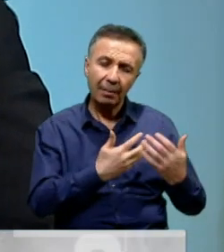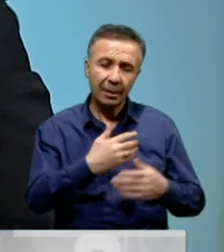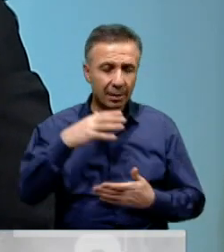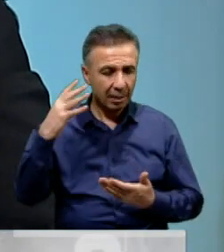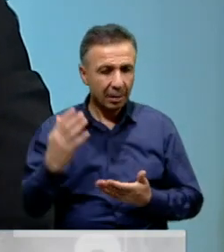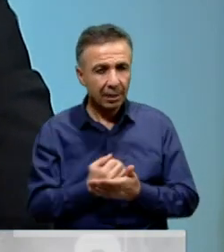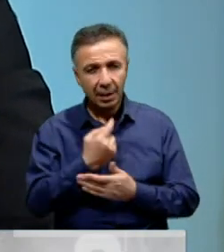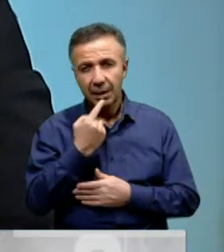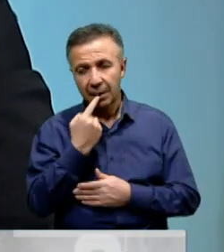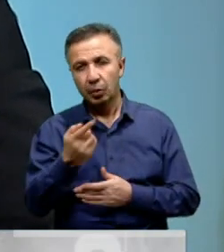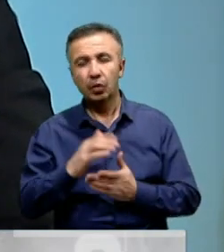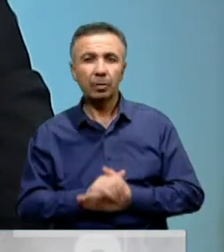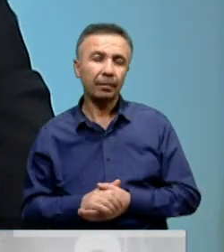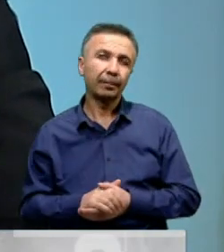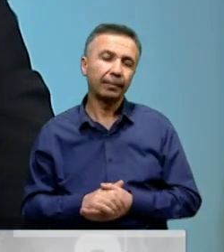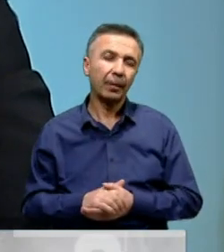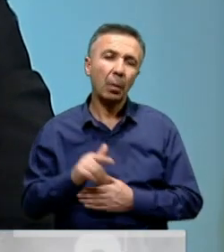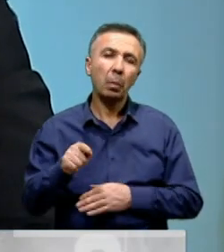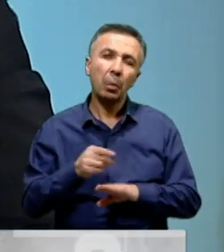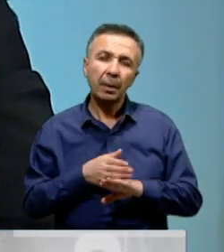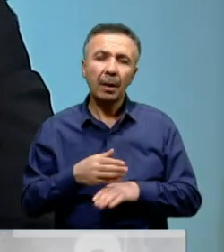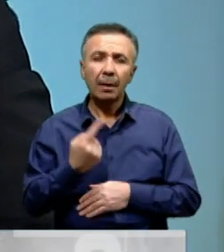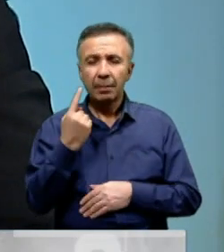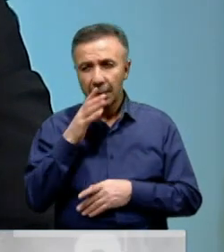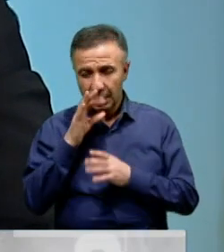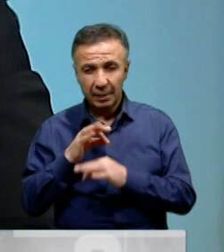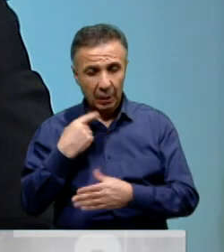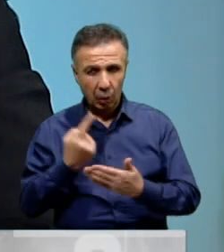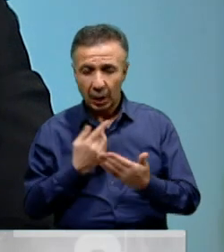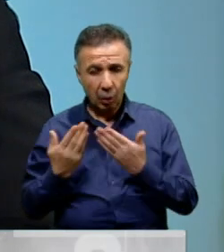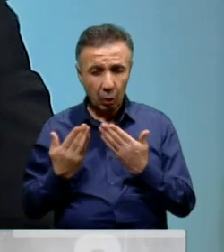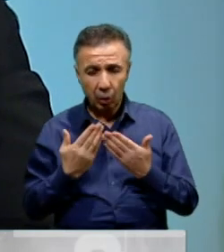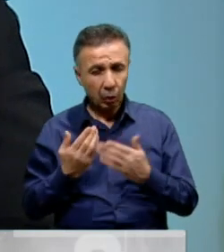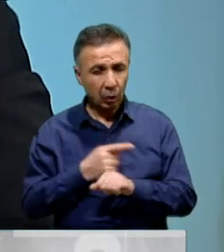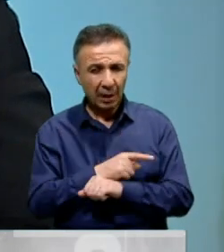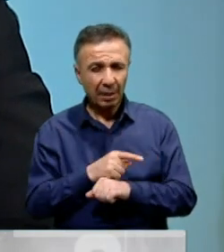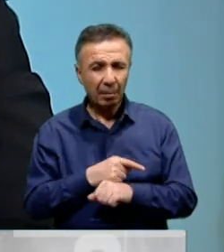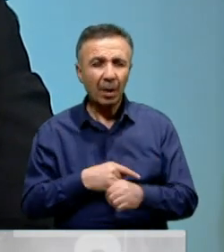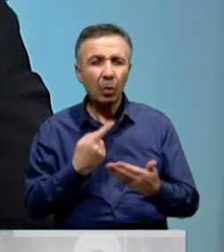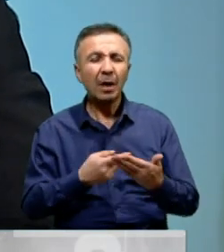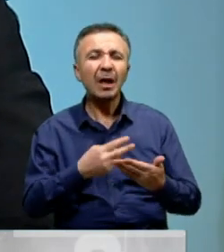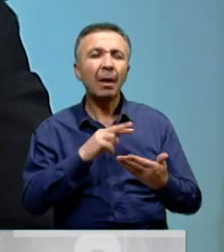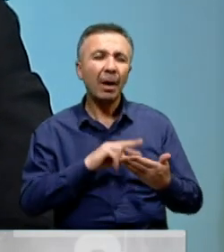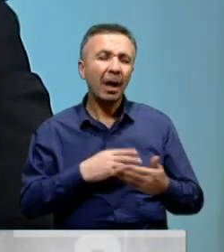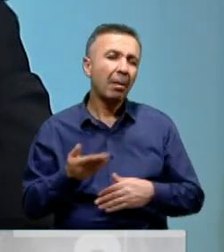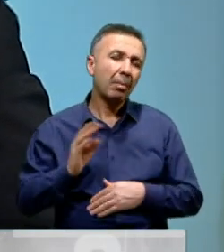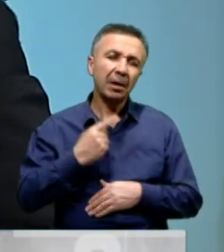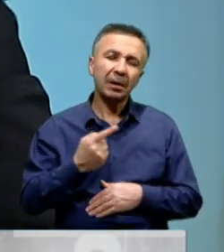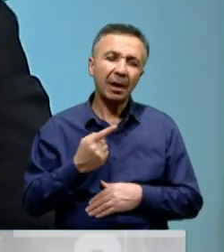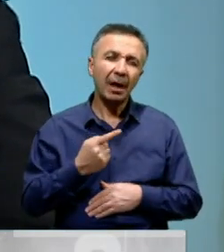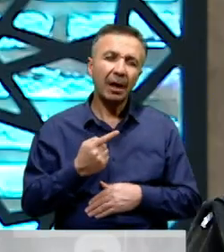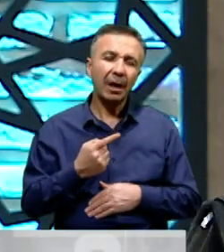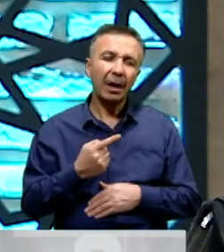olasınız buyuruyor. Bu sebeple bir kimse Kur'an okunurken böyle mealle, başka bir şeyle meşgul